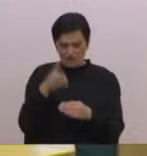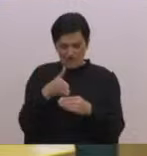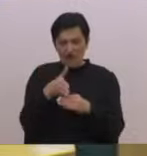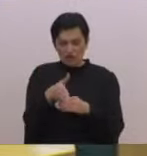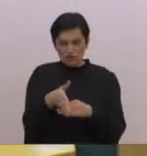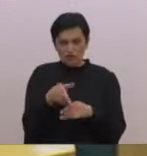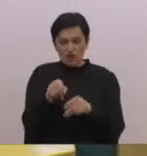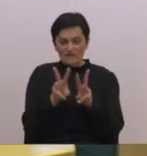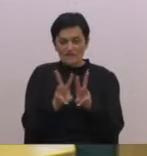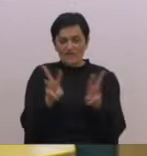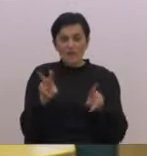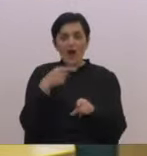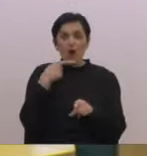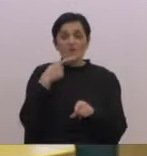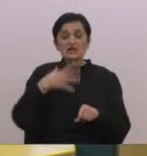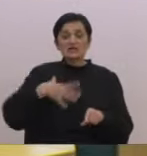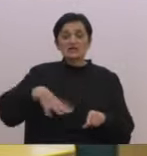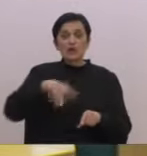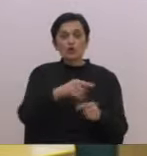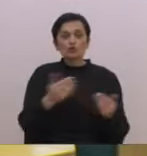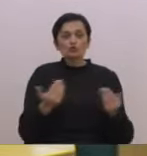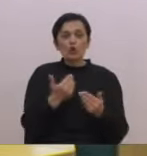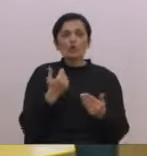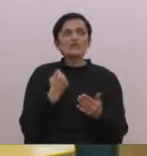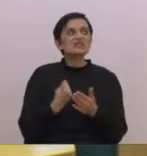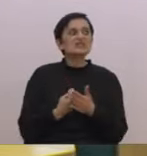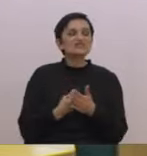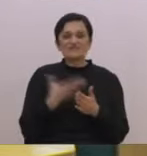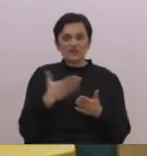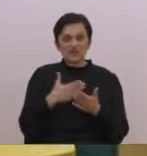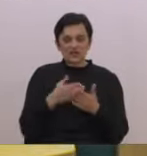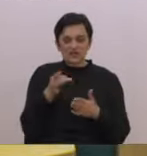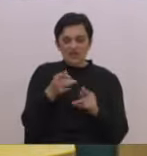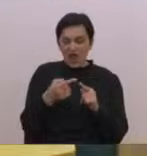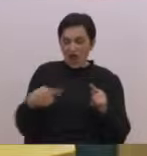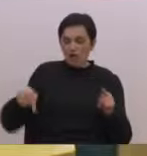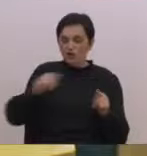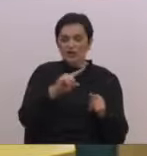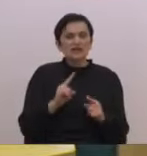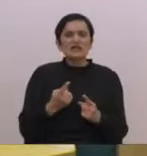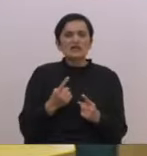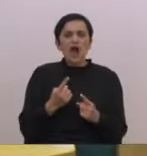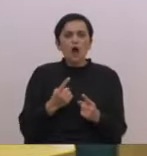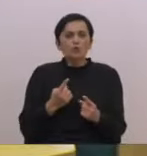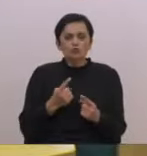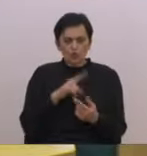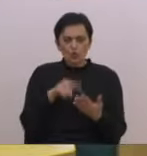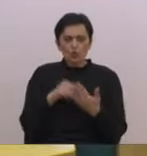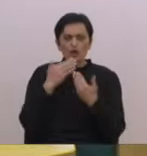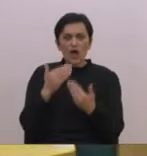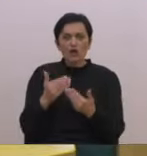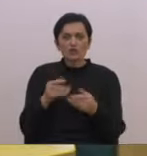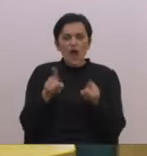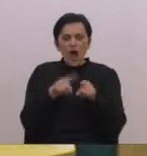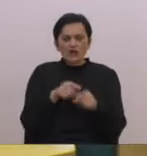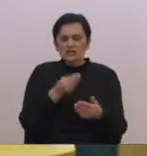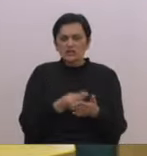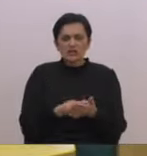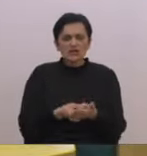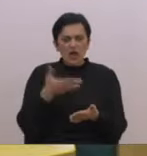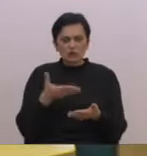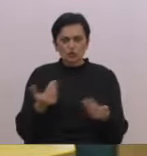ვებგვერდზე, ამბობს რომ საქართველოში ცხოვრება ყველაზე ძვირია რეგიონში. Dar rato, gekitxebit, ra moxda iseti rom ase gadzvirda